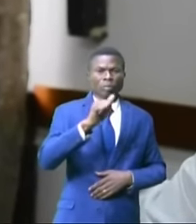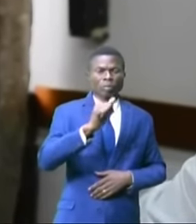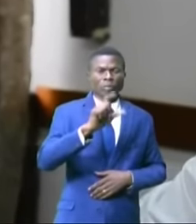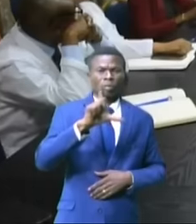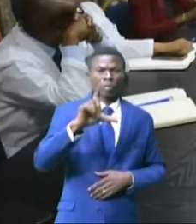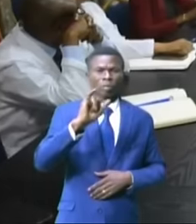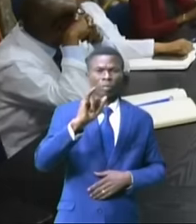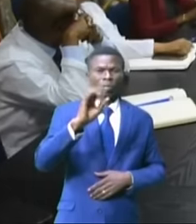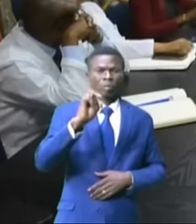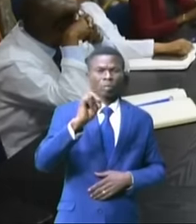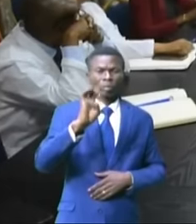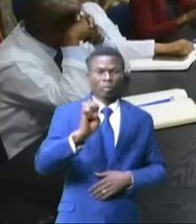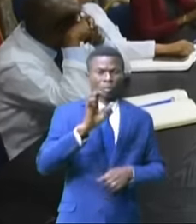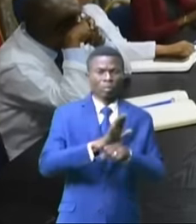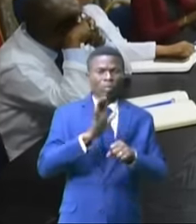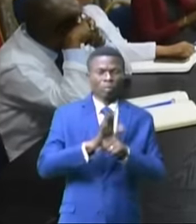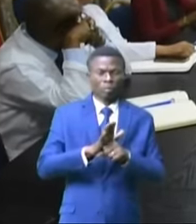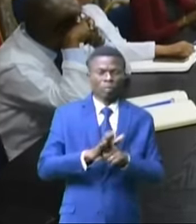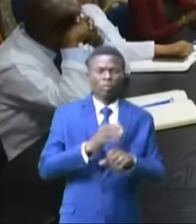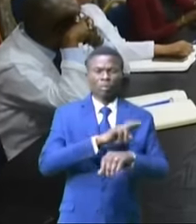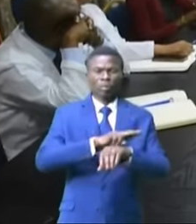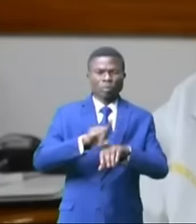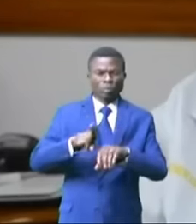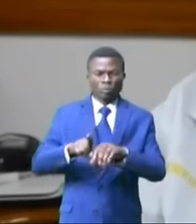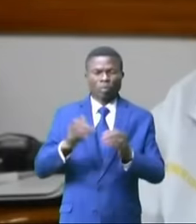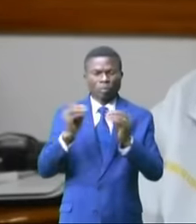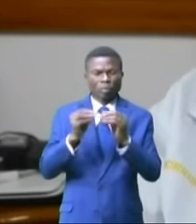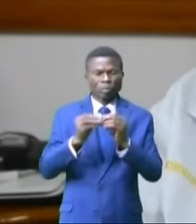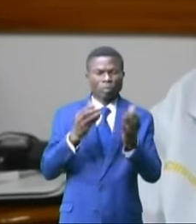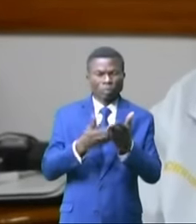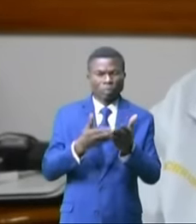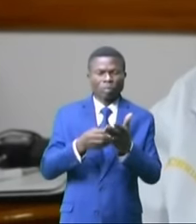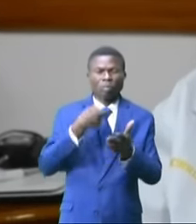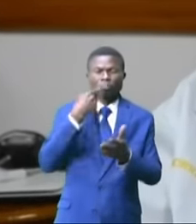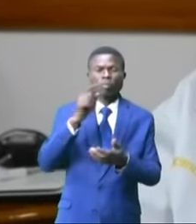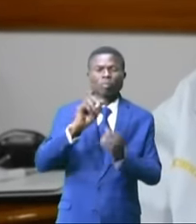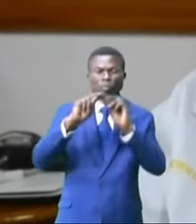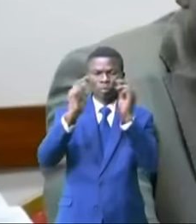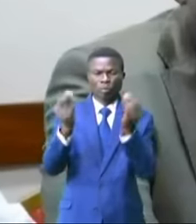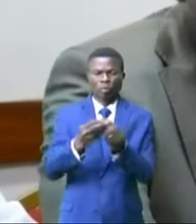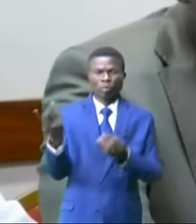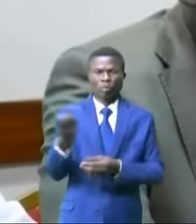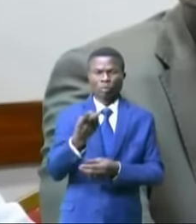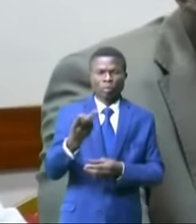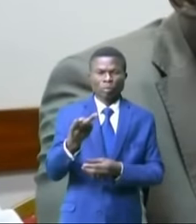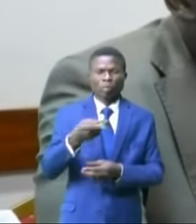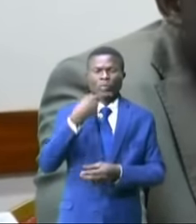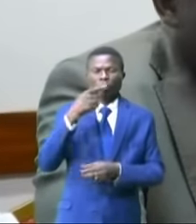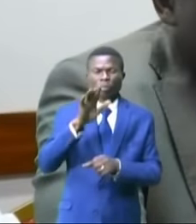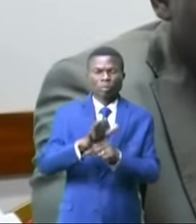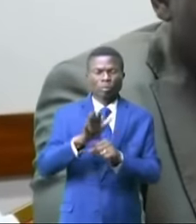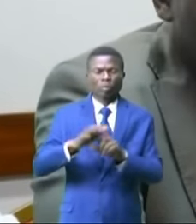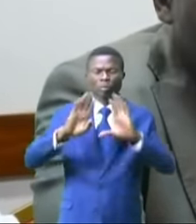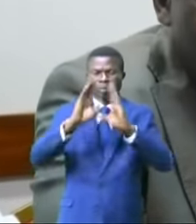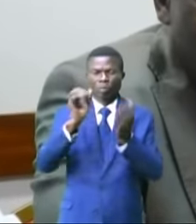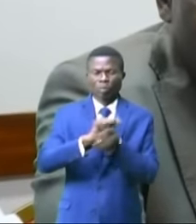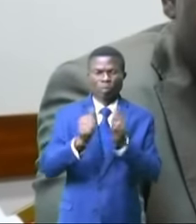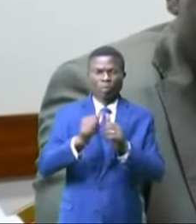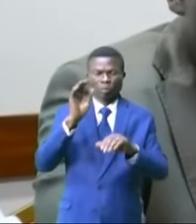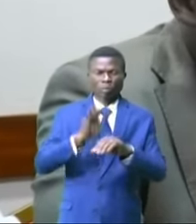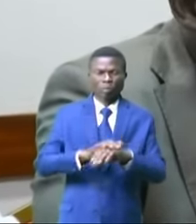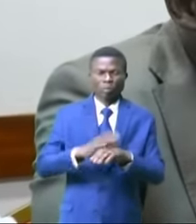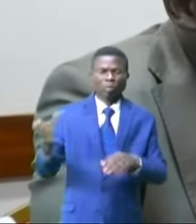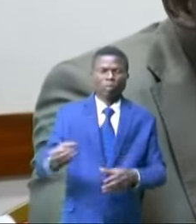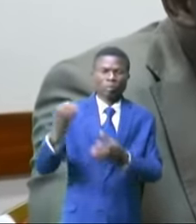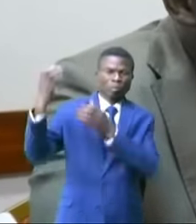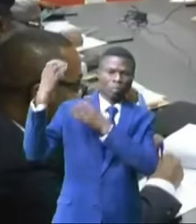côté. Pendant plusieurs minutes, au cours de cette réunion fleuve, ces deux parties ont débattu au fond tout le point qui touche la prise